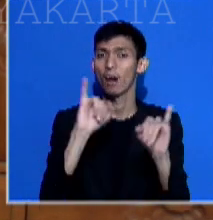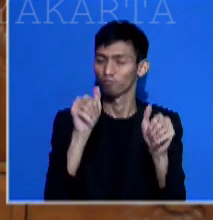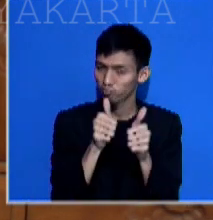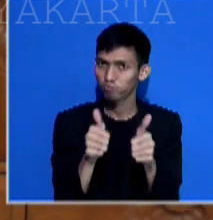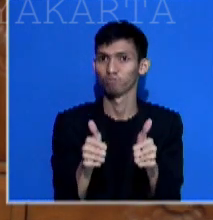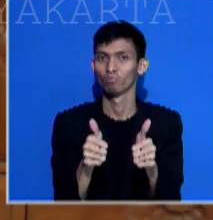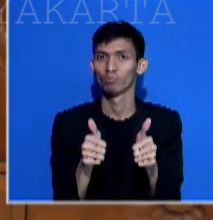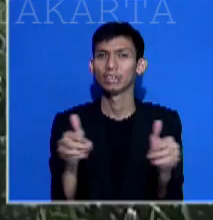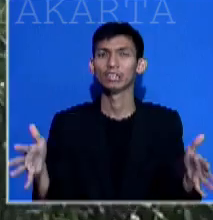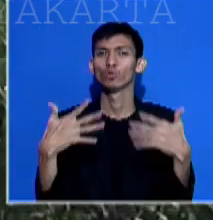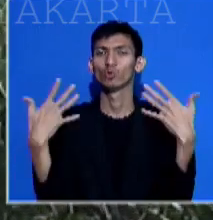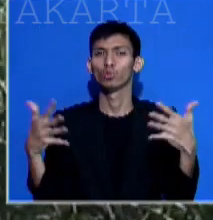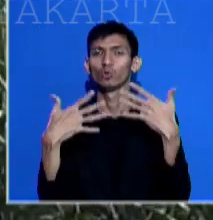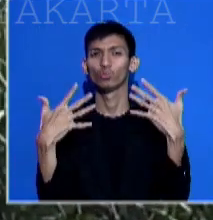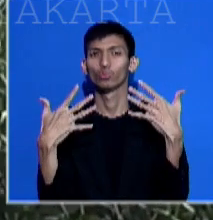hawa pesisir.